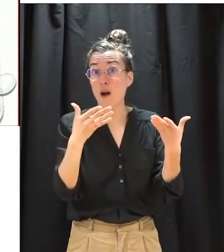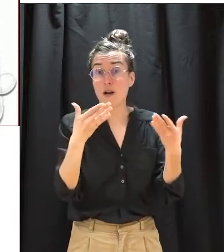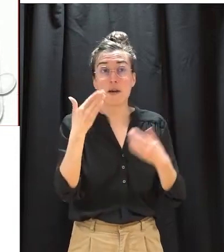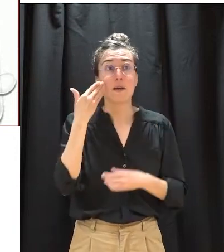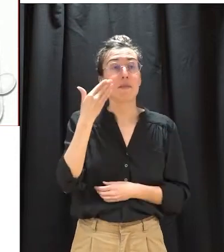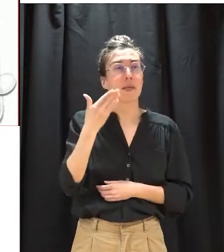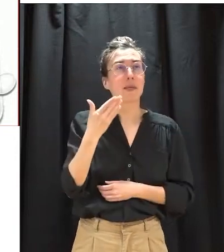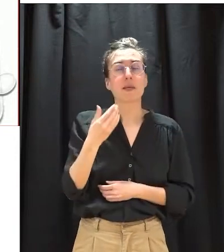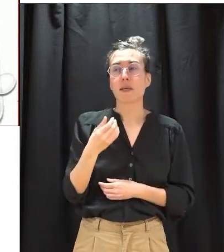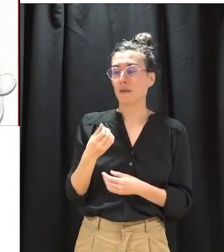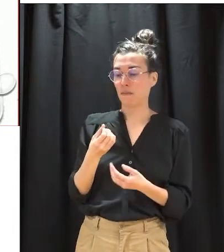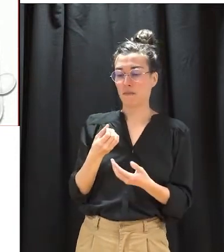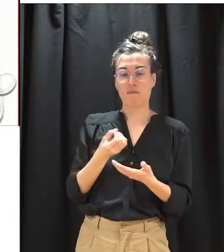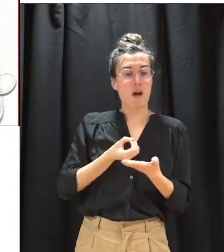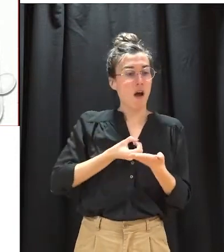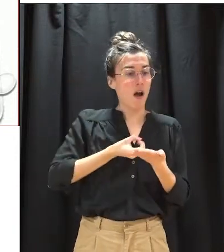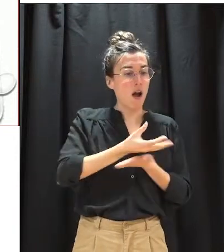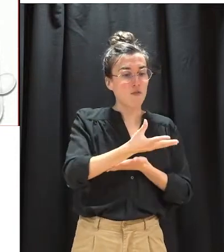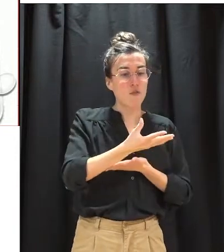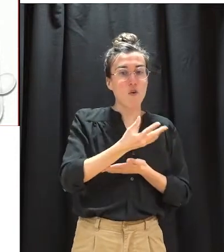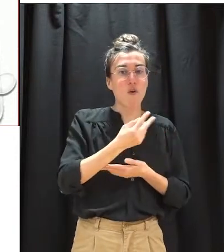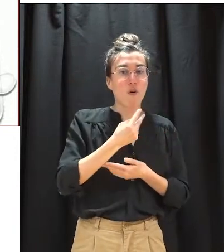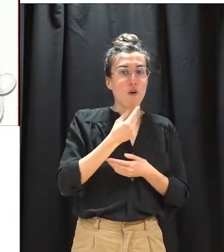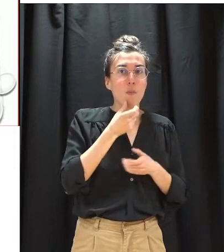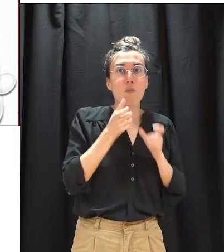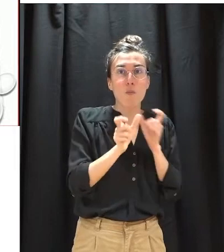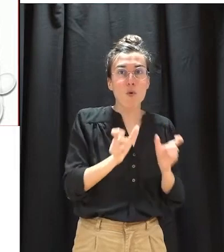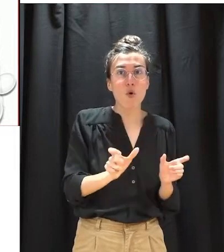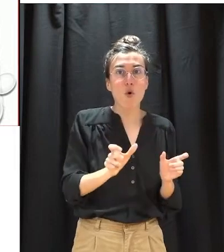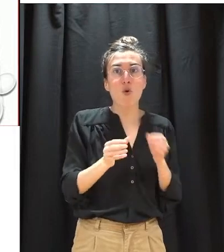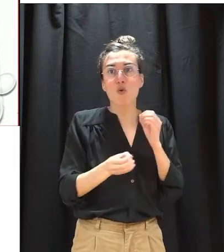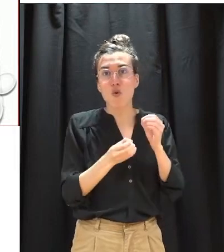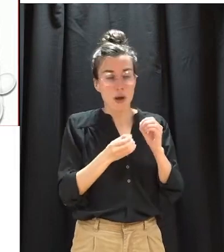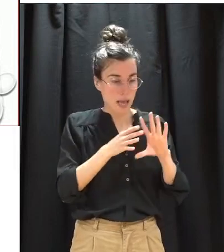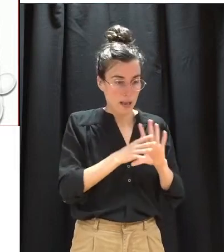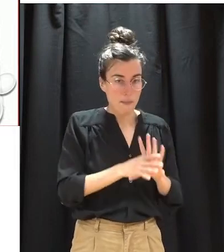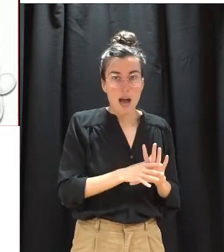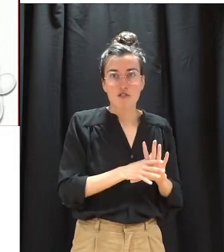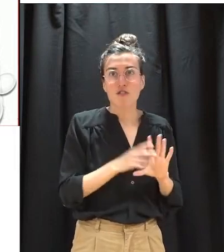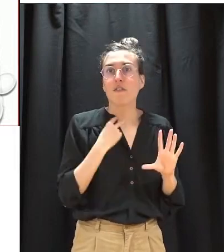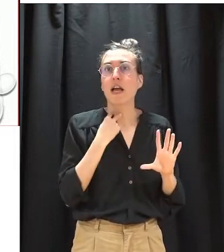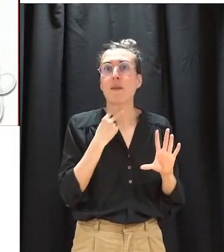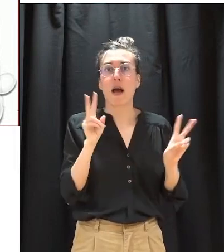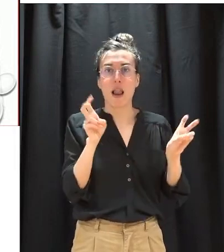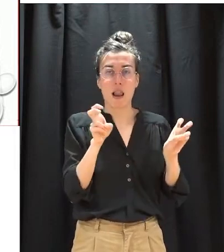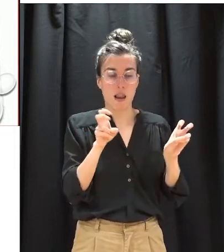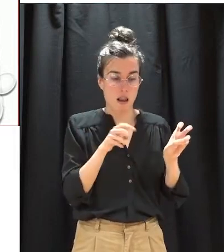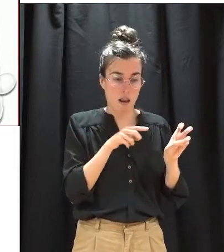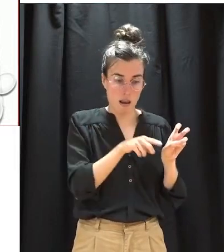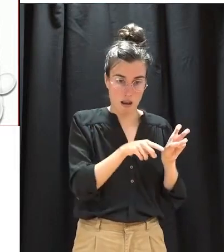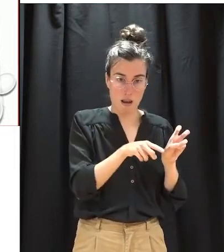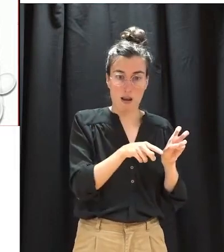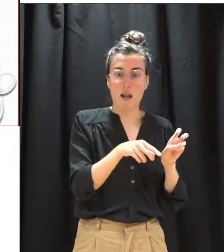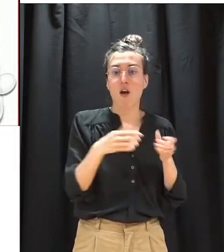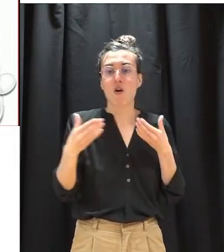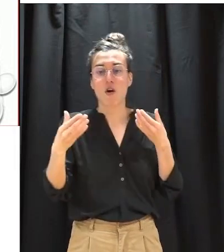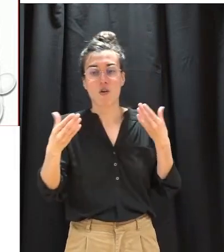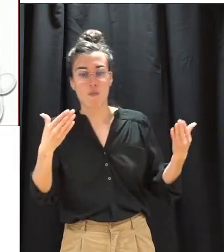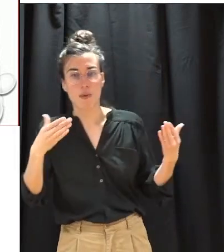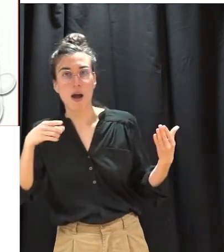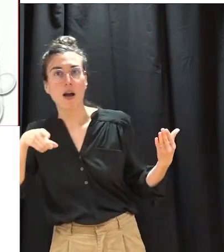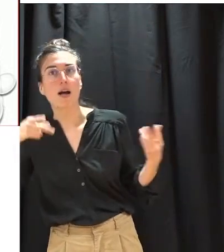verbale, c'est-à-dire retenir des mots ou des images qu'on doit après nommer, ou si l'information elle est plutôt du type